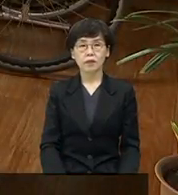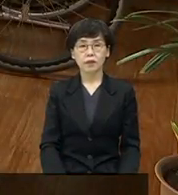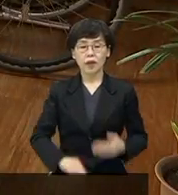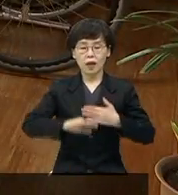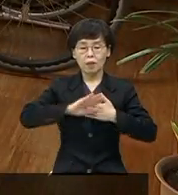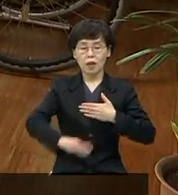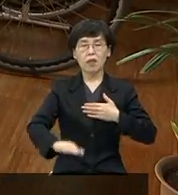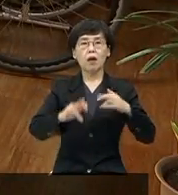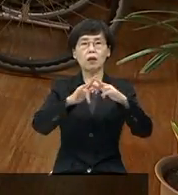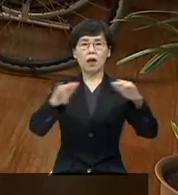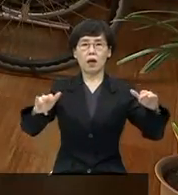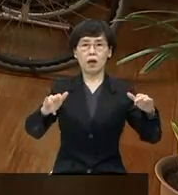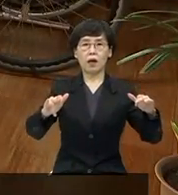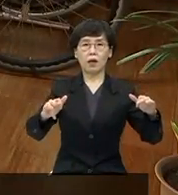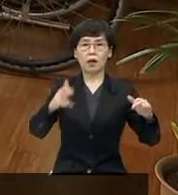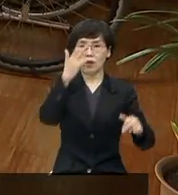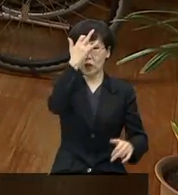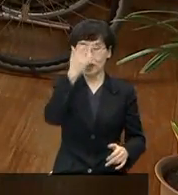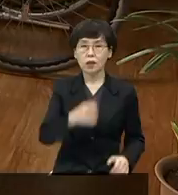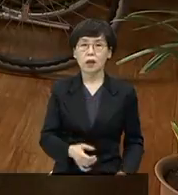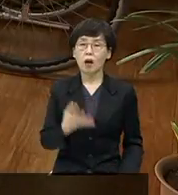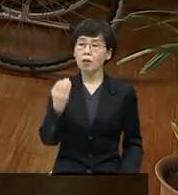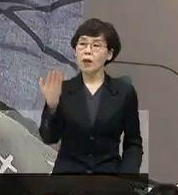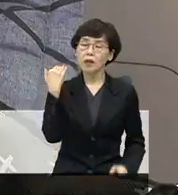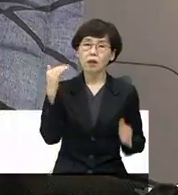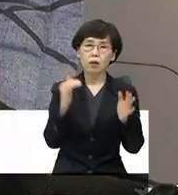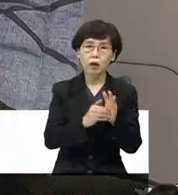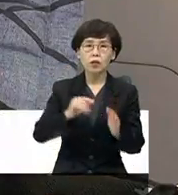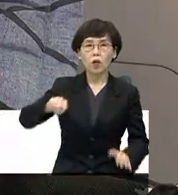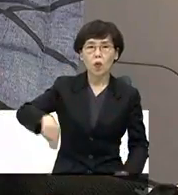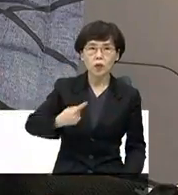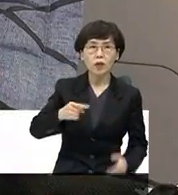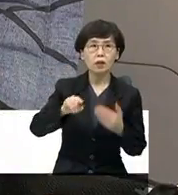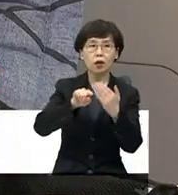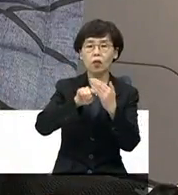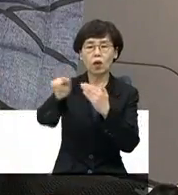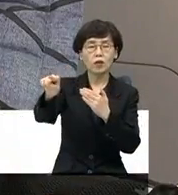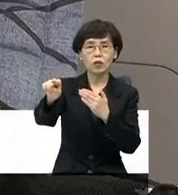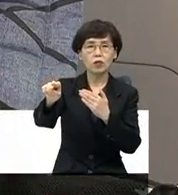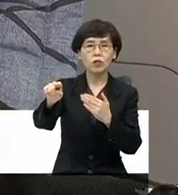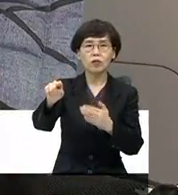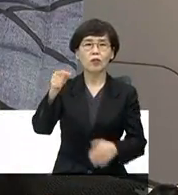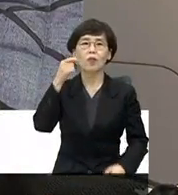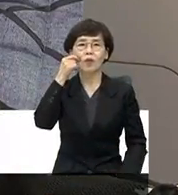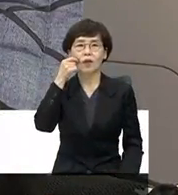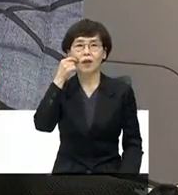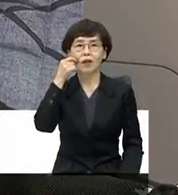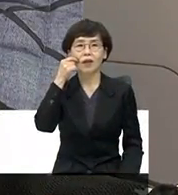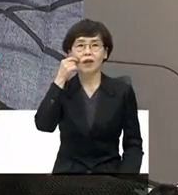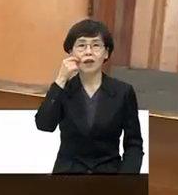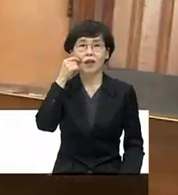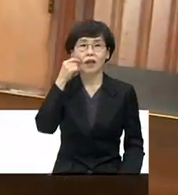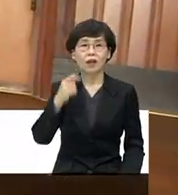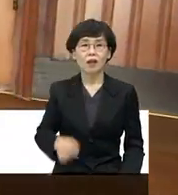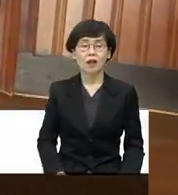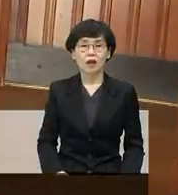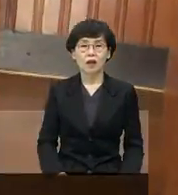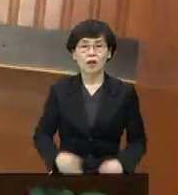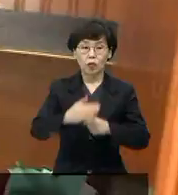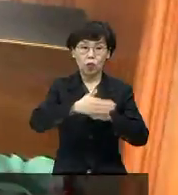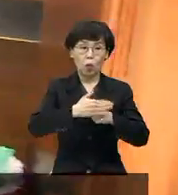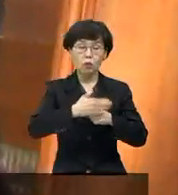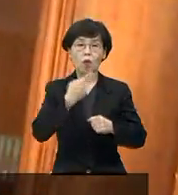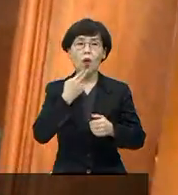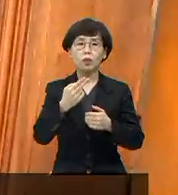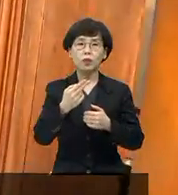하반신 장애를 갖고 있는 최대혁 씨. 얼마 전까지 혼자서 바깥 출입을 하는 일은 생각지도 못했습니다. 도움 없이